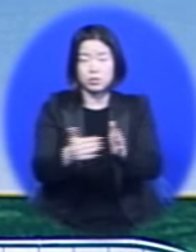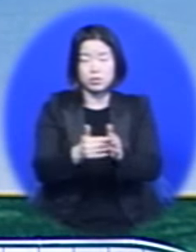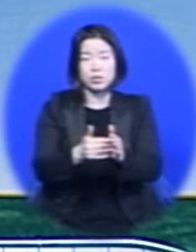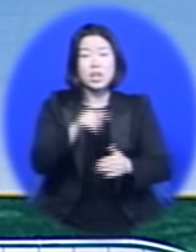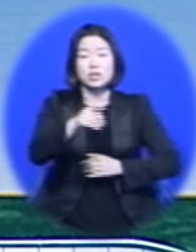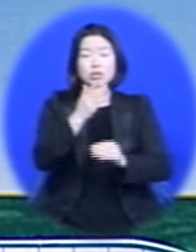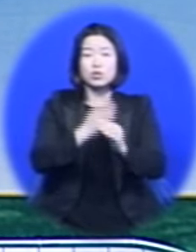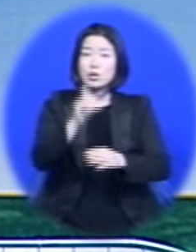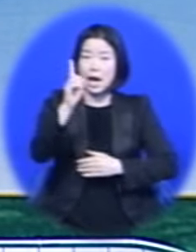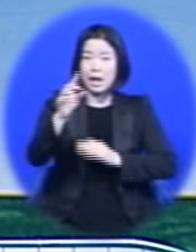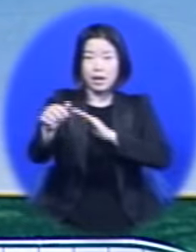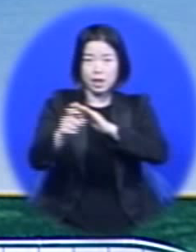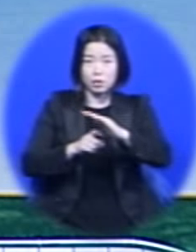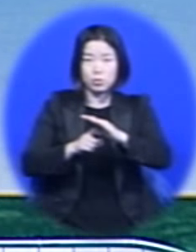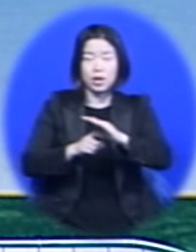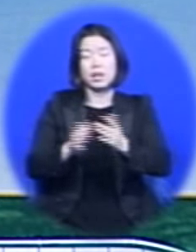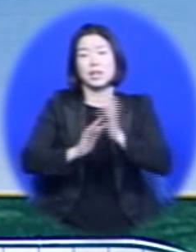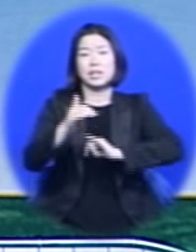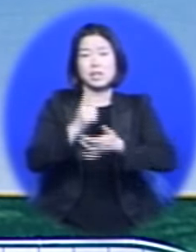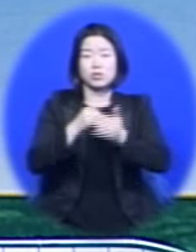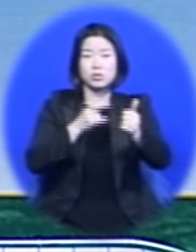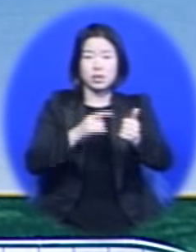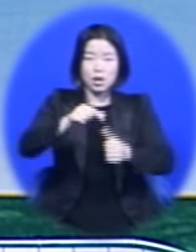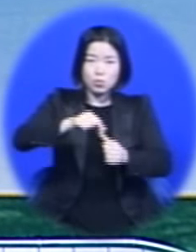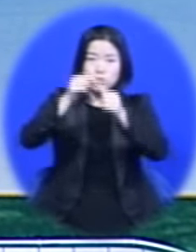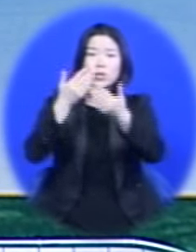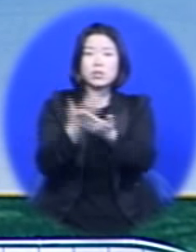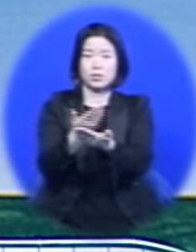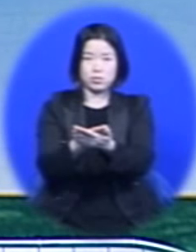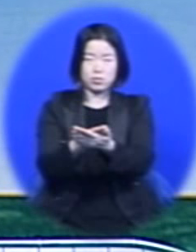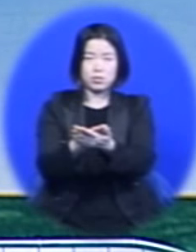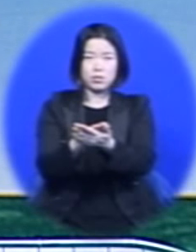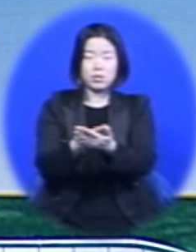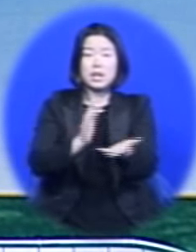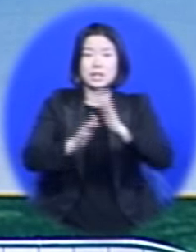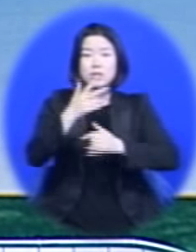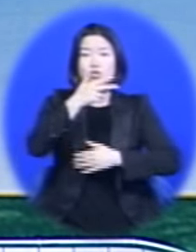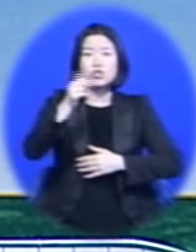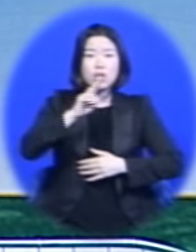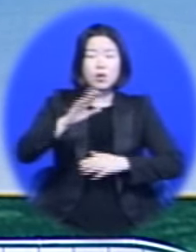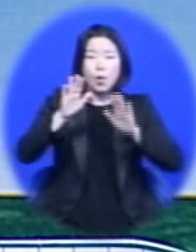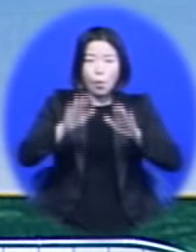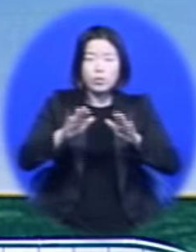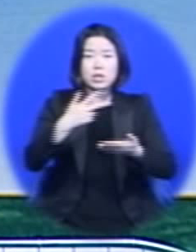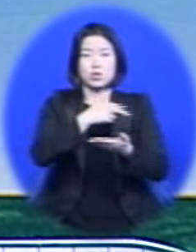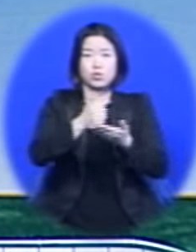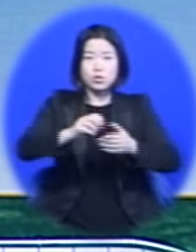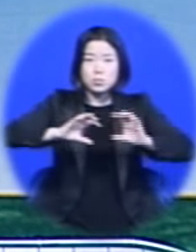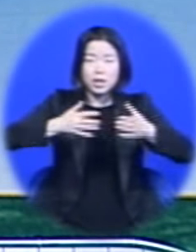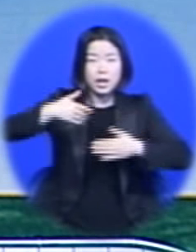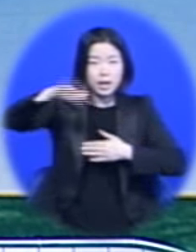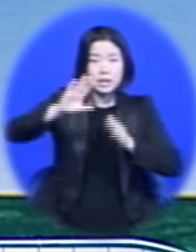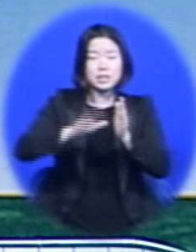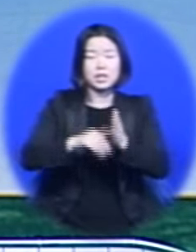그 중에 한 강도가 예수님에게 구원을 요청했습니다. 예수님께 주여, 오늘 주님의 나라에 임하실